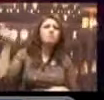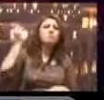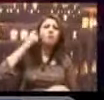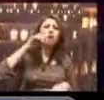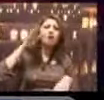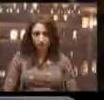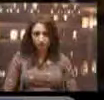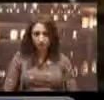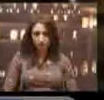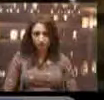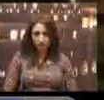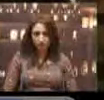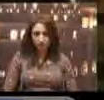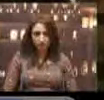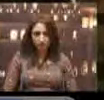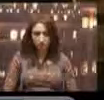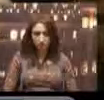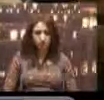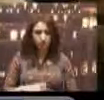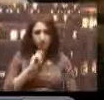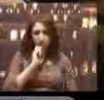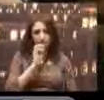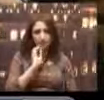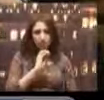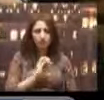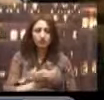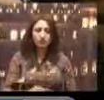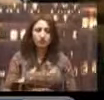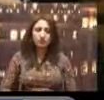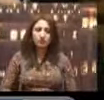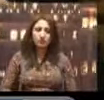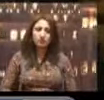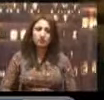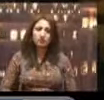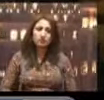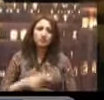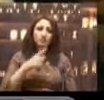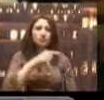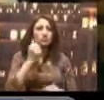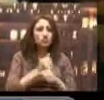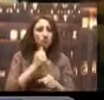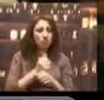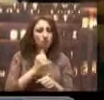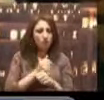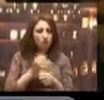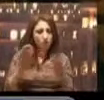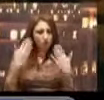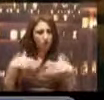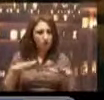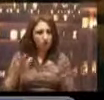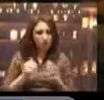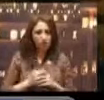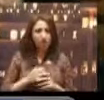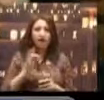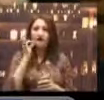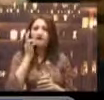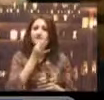ضارب القفل. لكن انت عملت هذا الدور، والحقيقه الفيلم